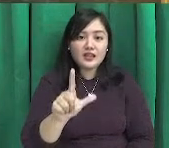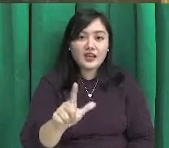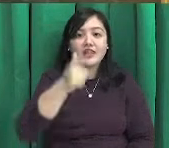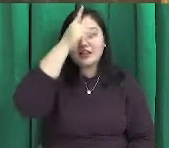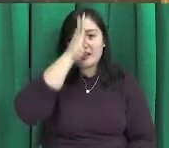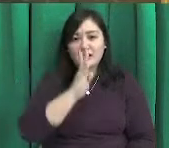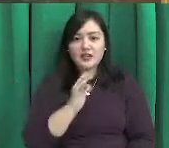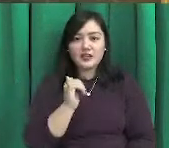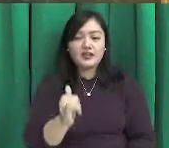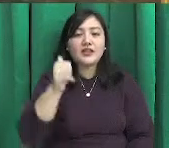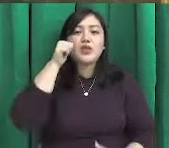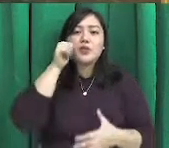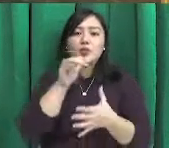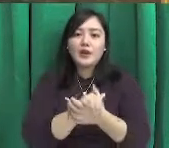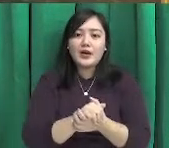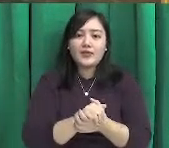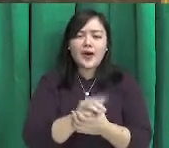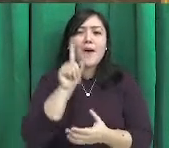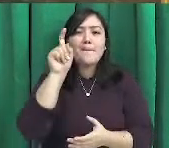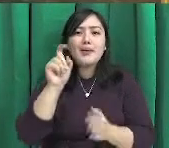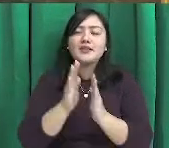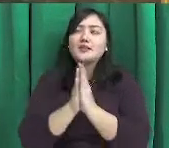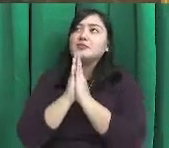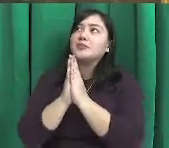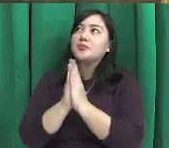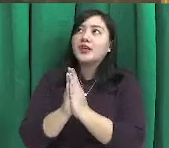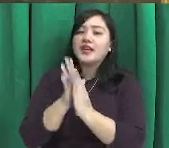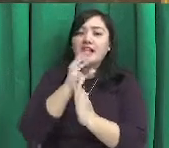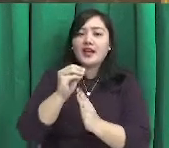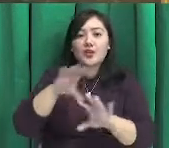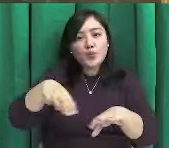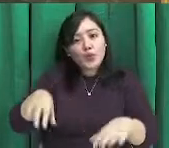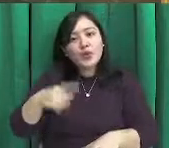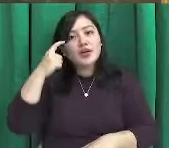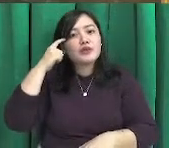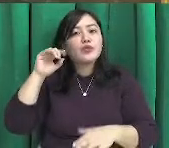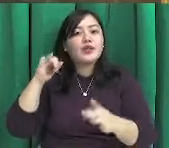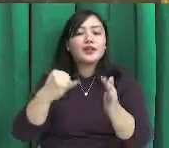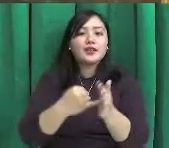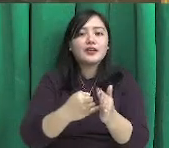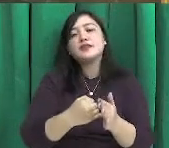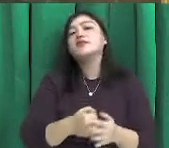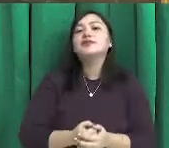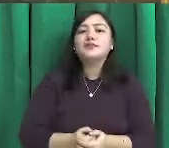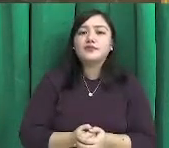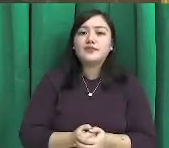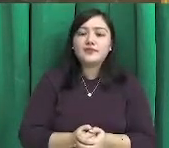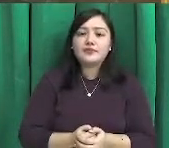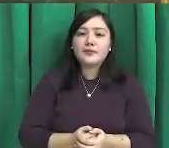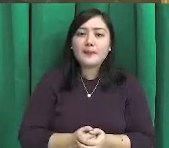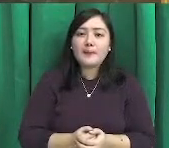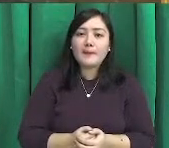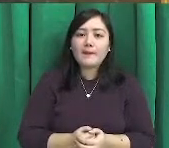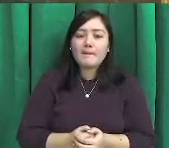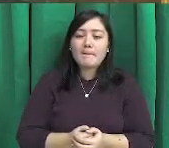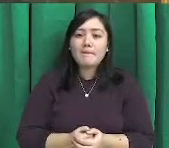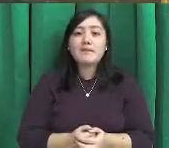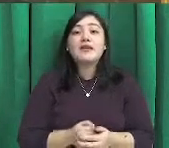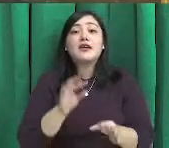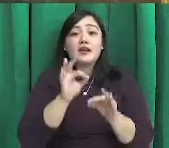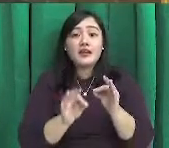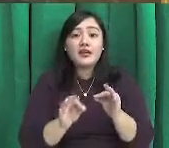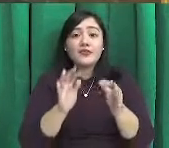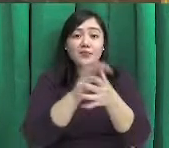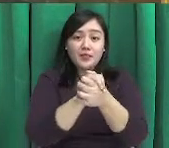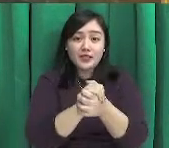wife. Yeah. And we are not in control of the situation if your marriage is filled with conflict, but it is in